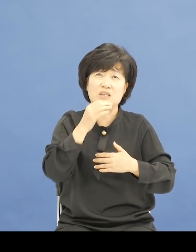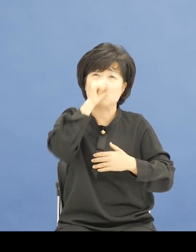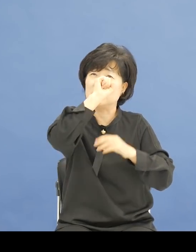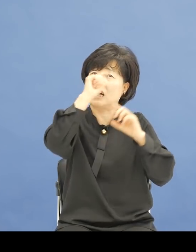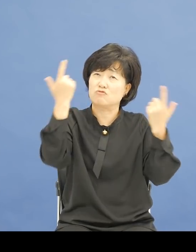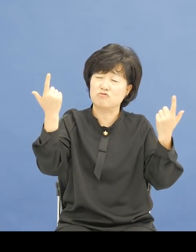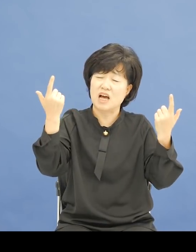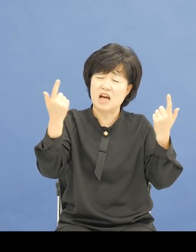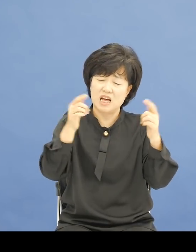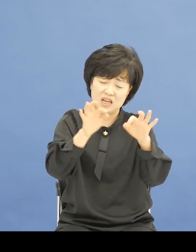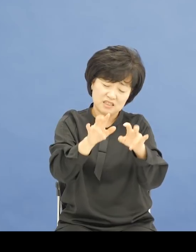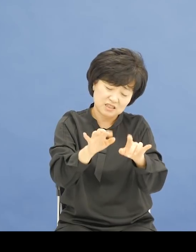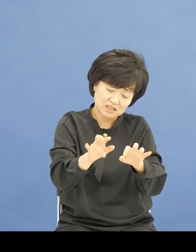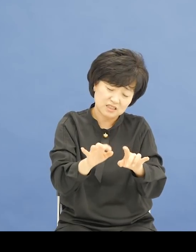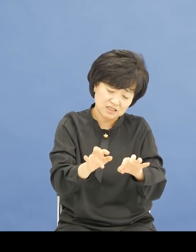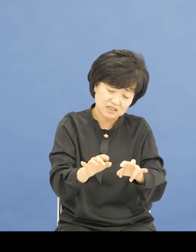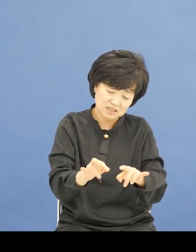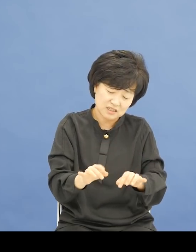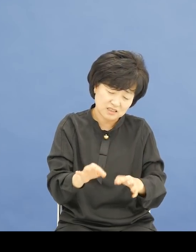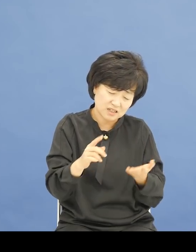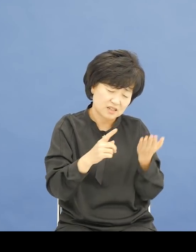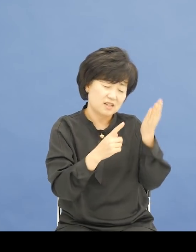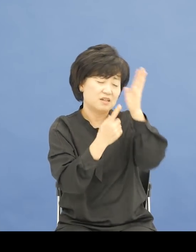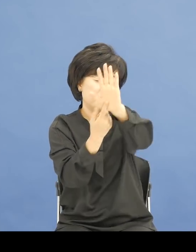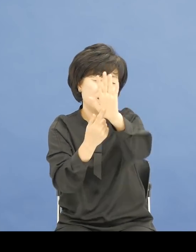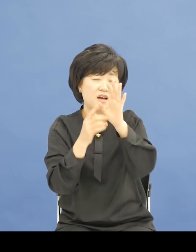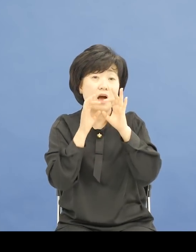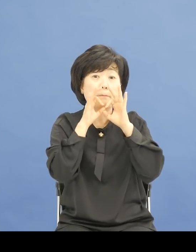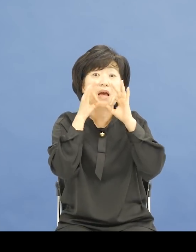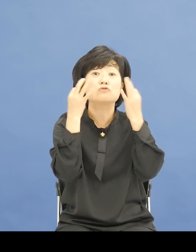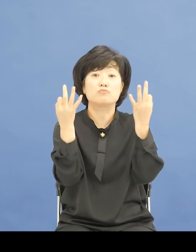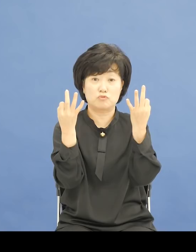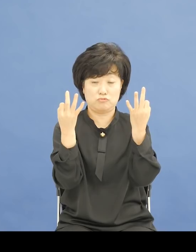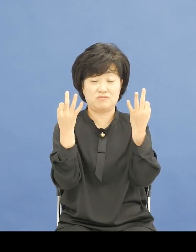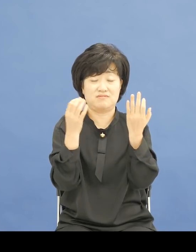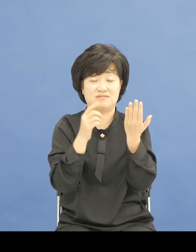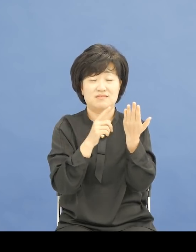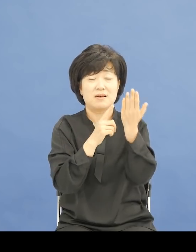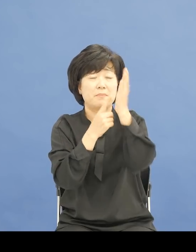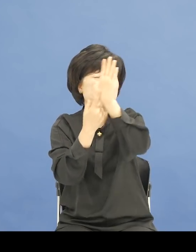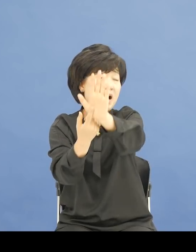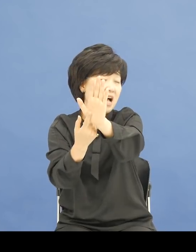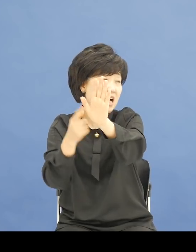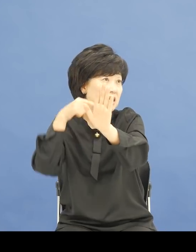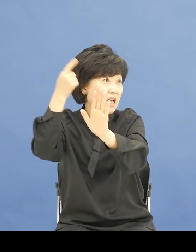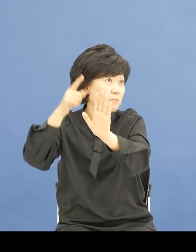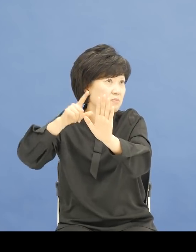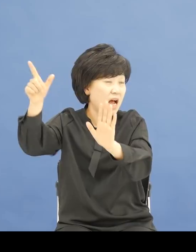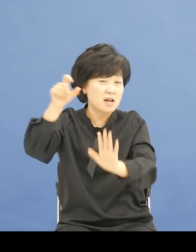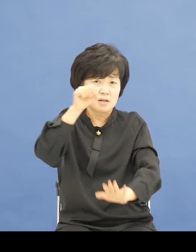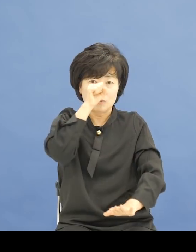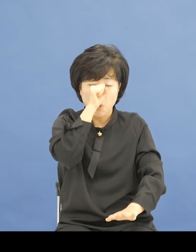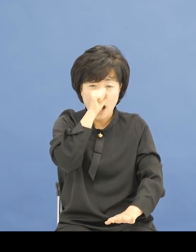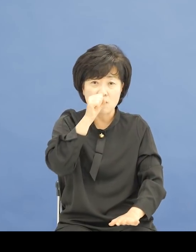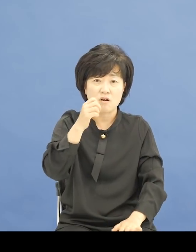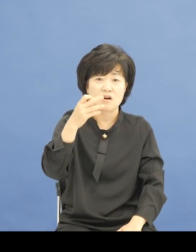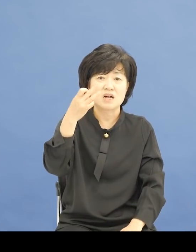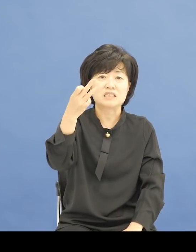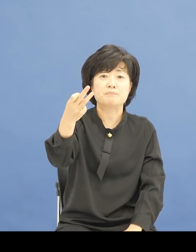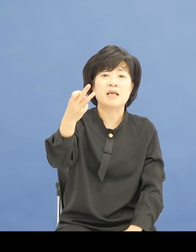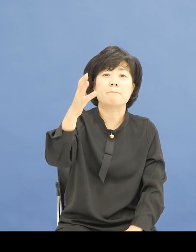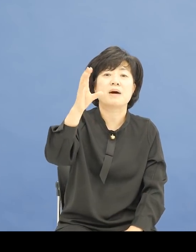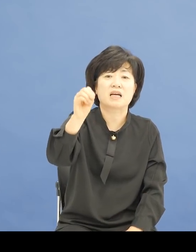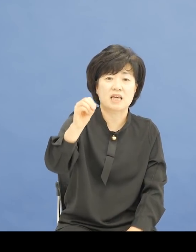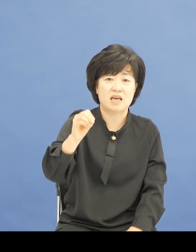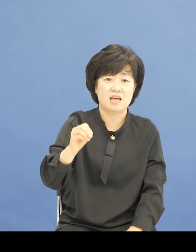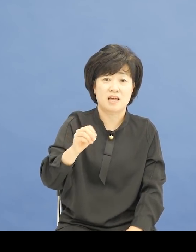적어서 페이스북 제 채널에 올렸는데 그게 그 다음날 이제 페이스북 제가 확인을 해봤는데 좋아요가 13만